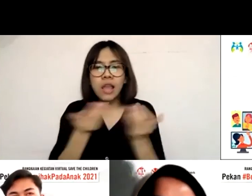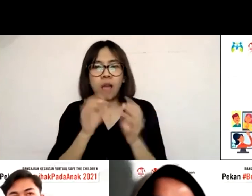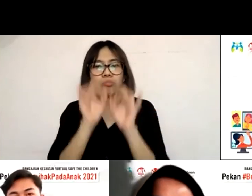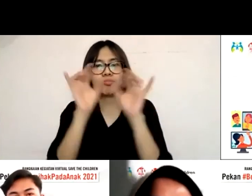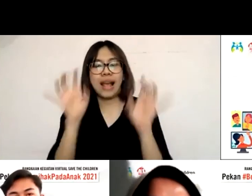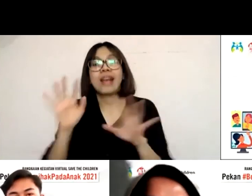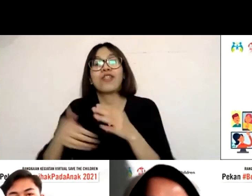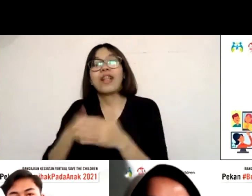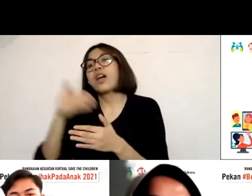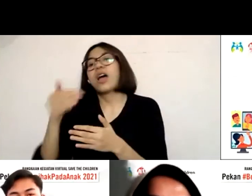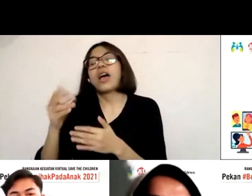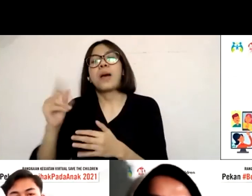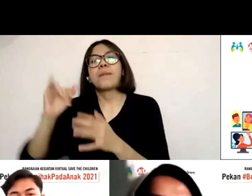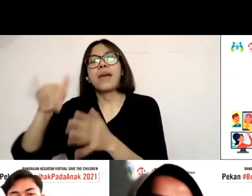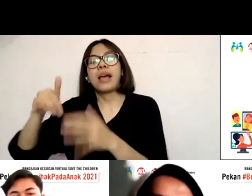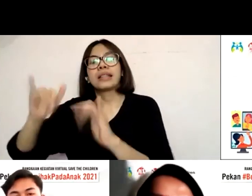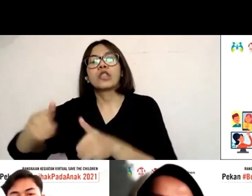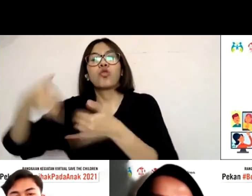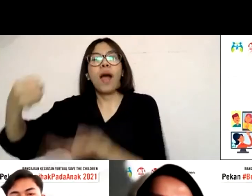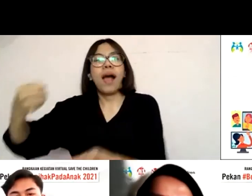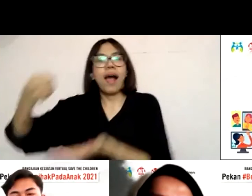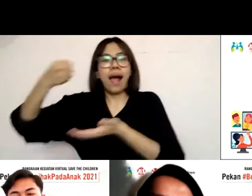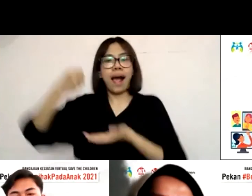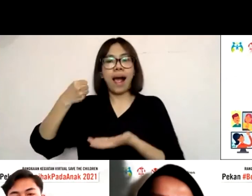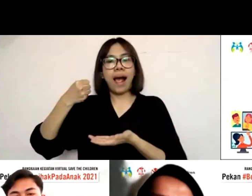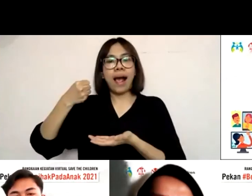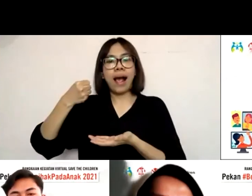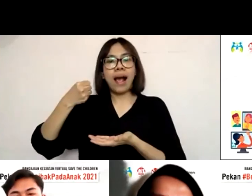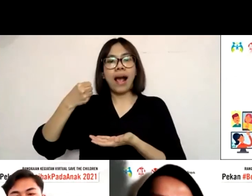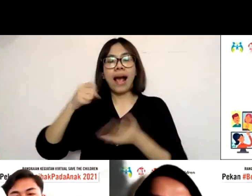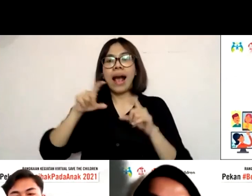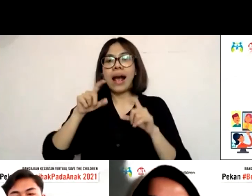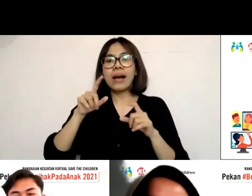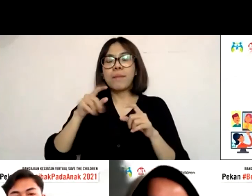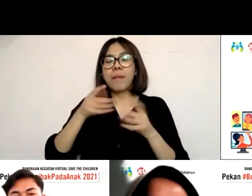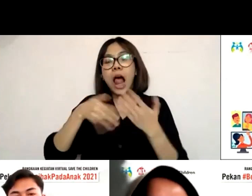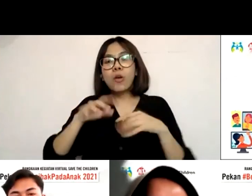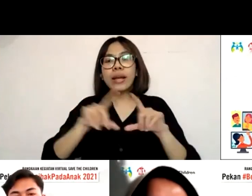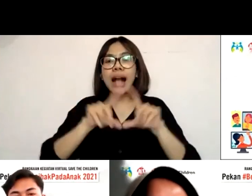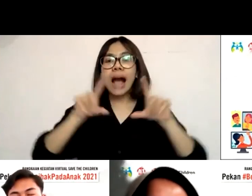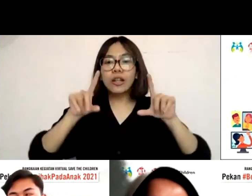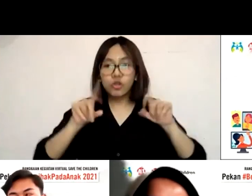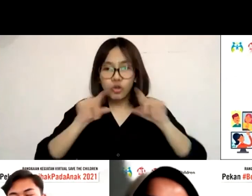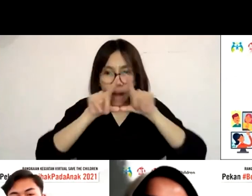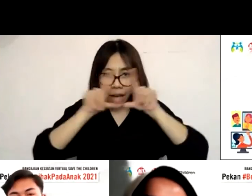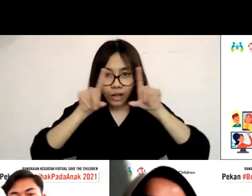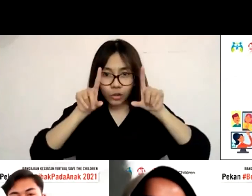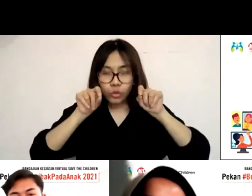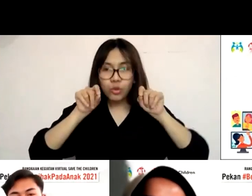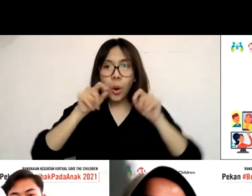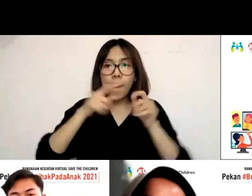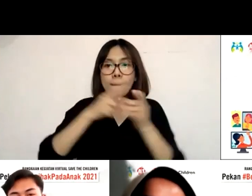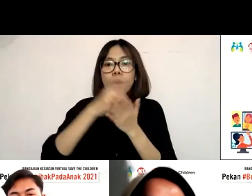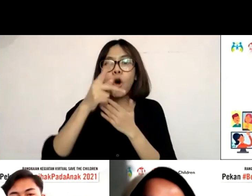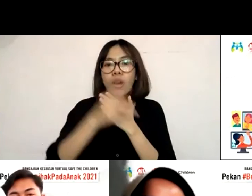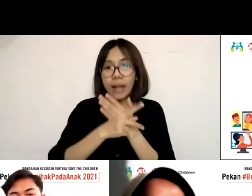namanya Kartu Indonesia Pintar Kuliah. Ini programnya Pak Jokowi, Pak Presiden, ada Kartu